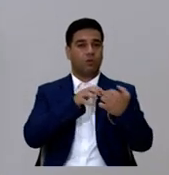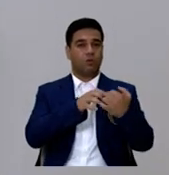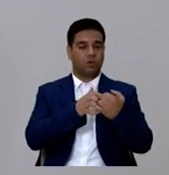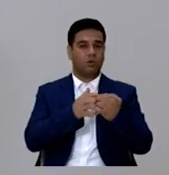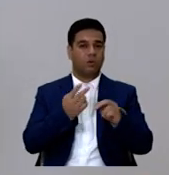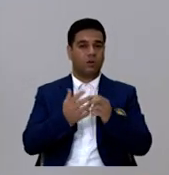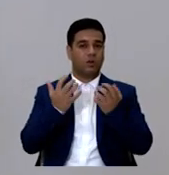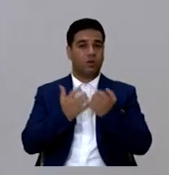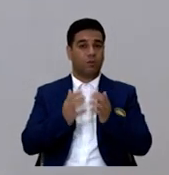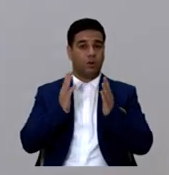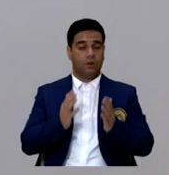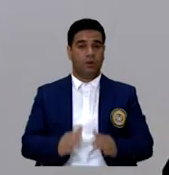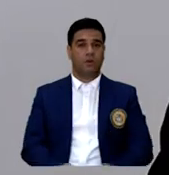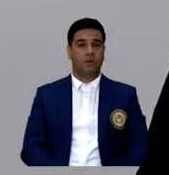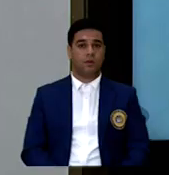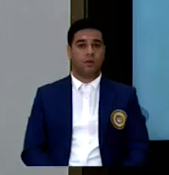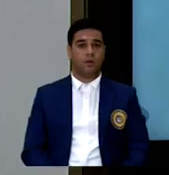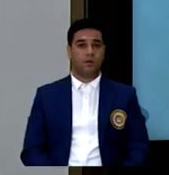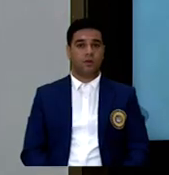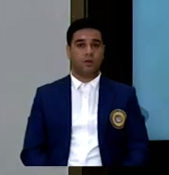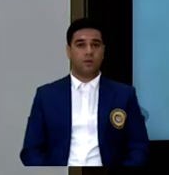qobiliyati hisoblanadi.